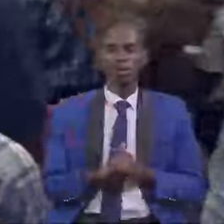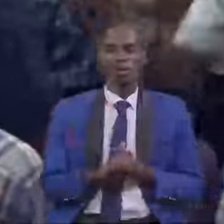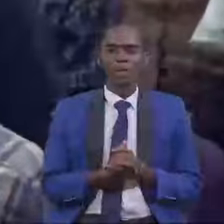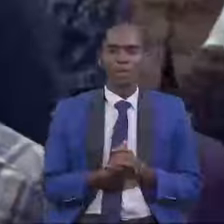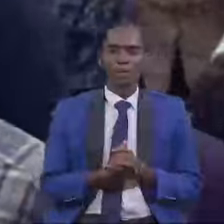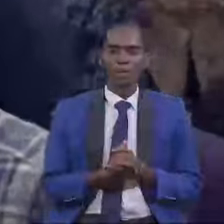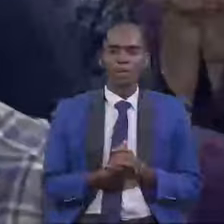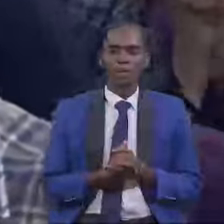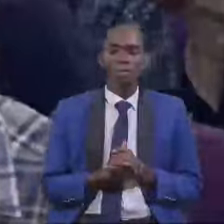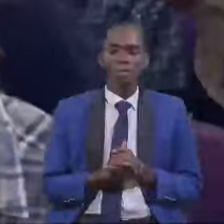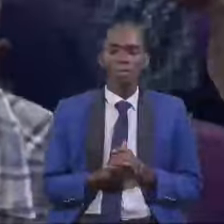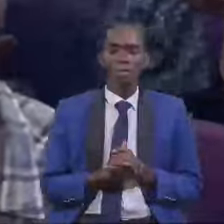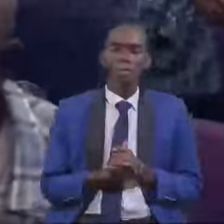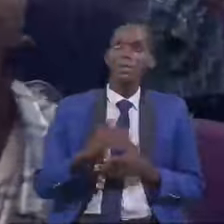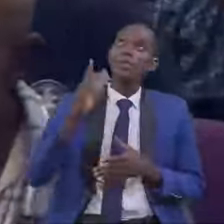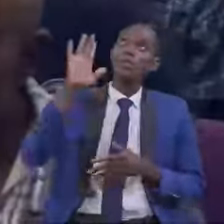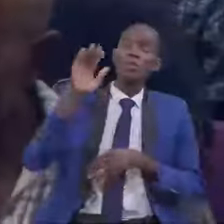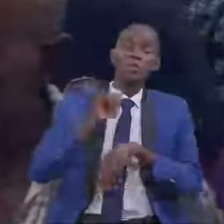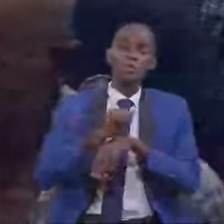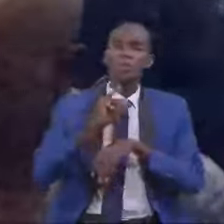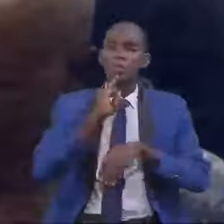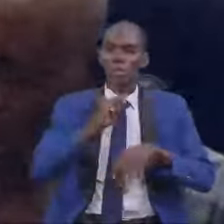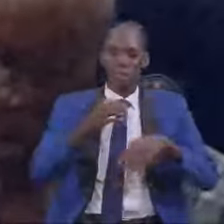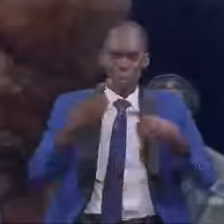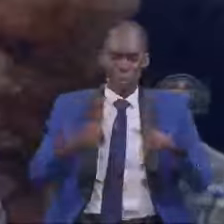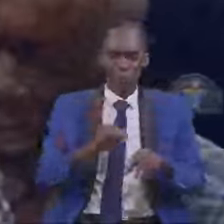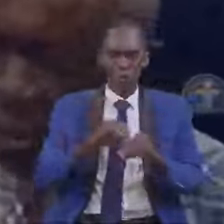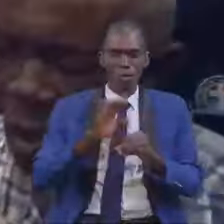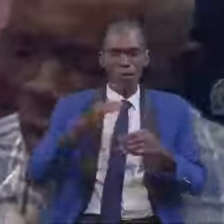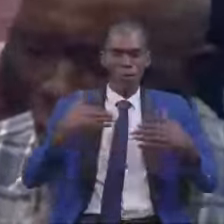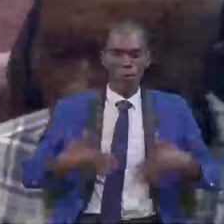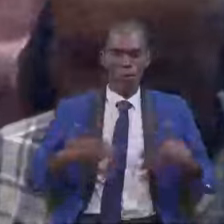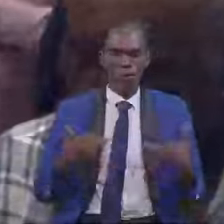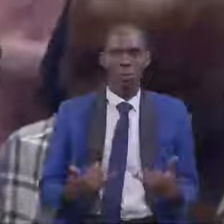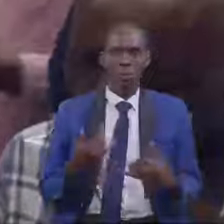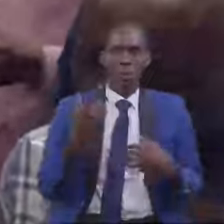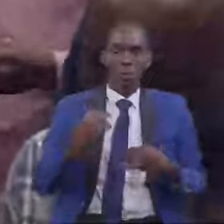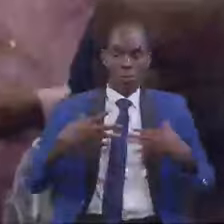L'œuvre est déjà faite. La guérison est déjà accomplie dans votre vie.